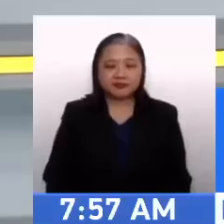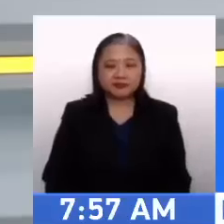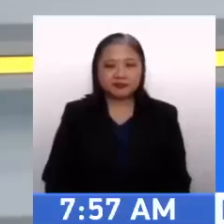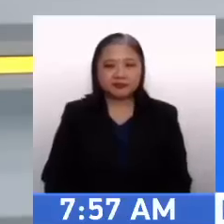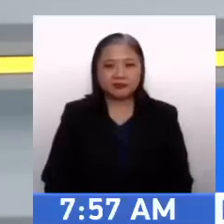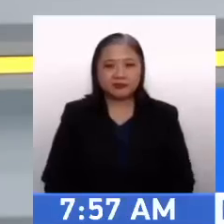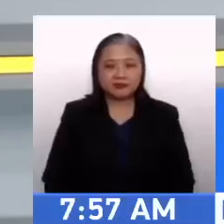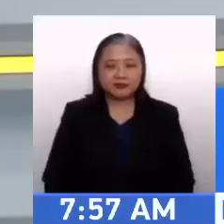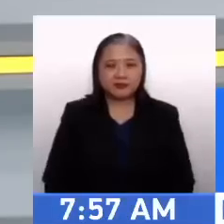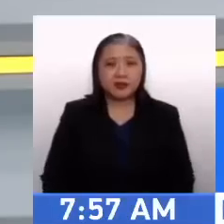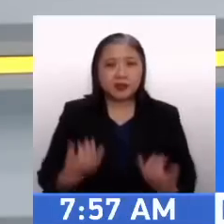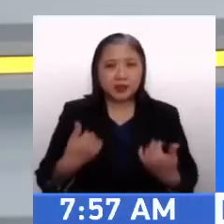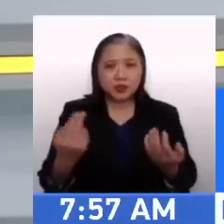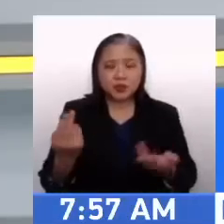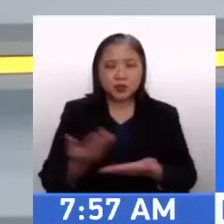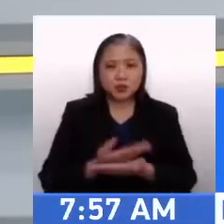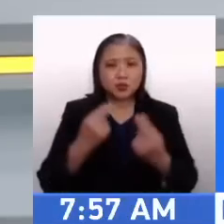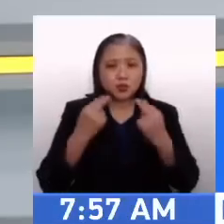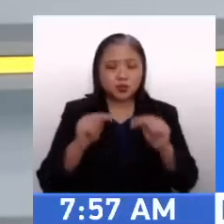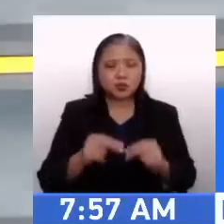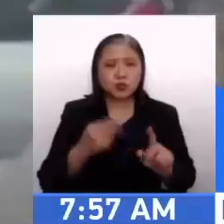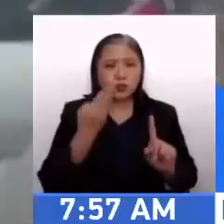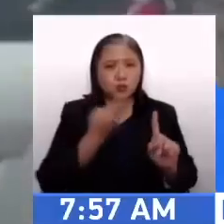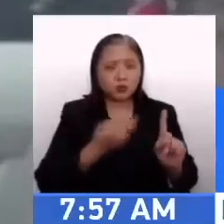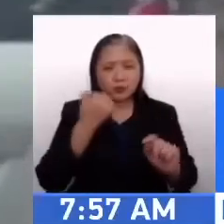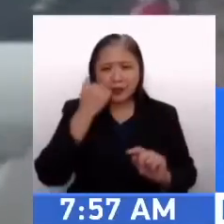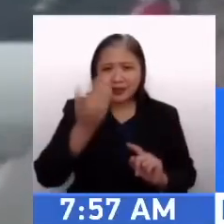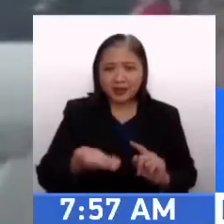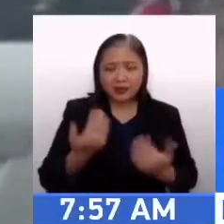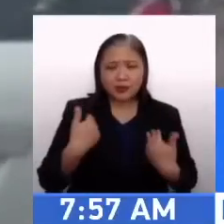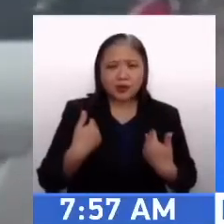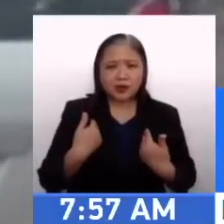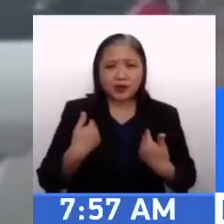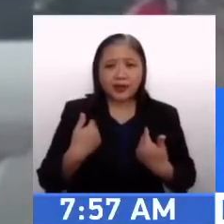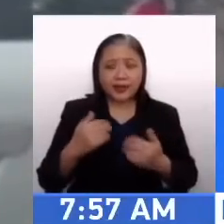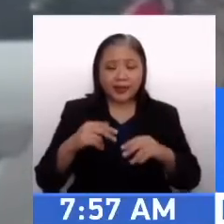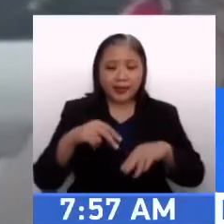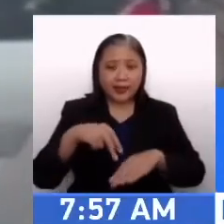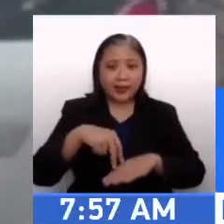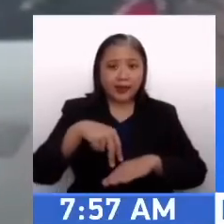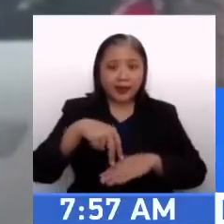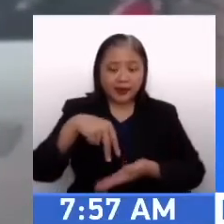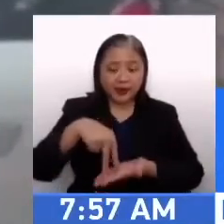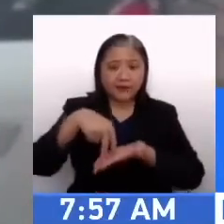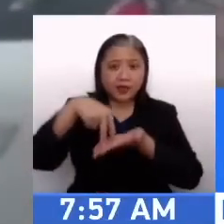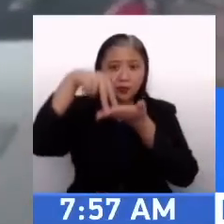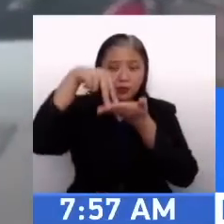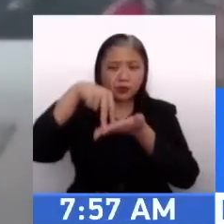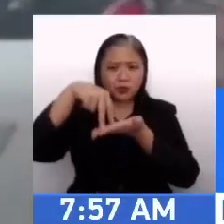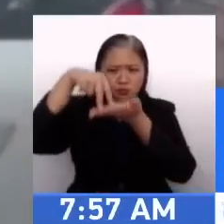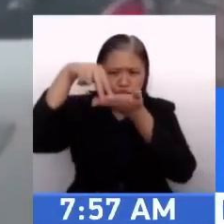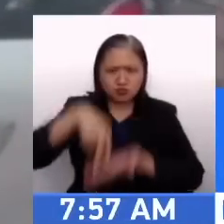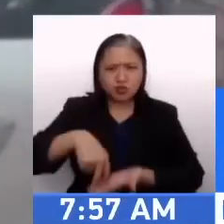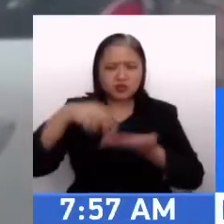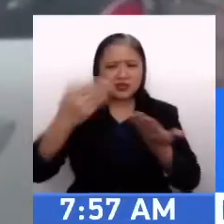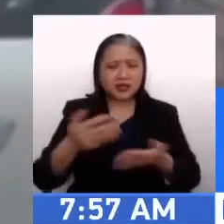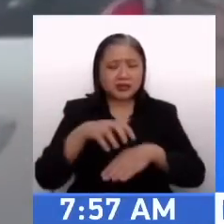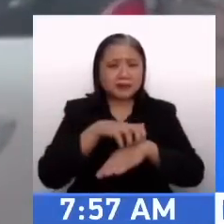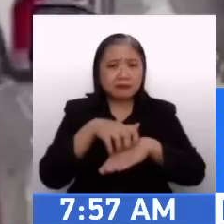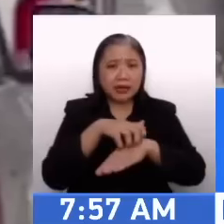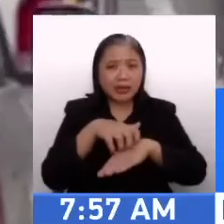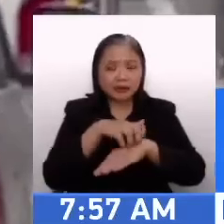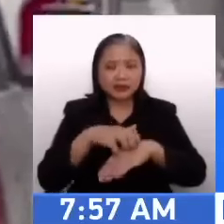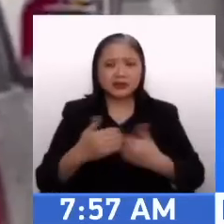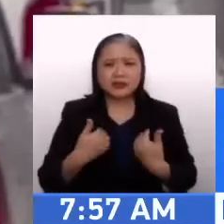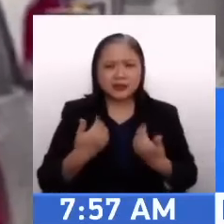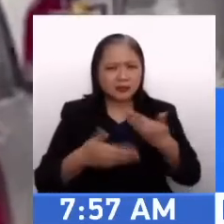pasok lamang pong balita, isa ang patay matapos bumagsak ang elevator sa isang gusali sa Makati. Kasalukuyan pang pinoproseso ng